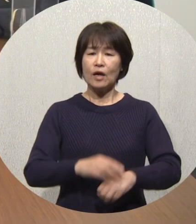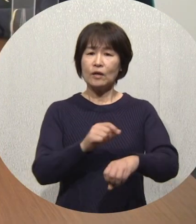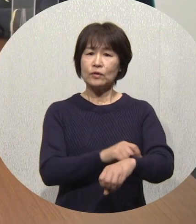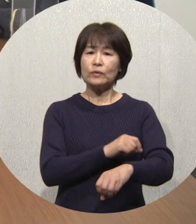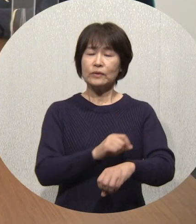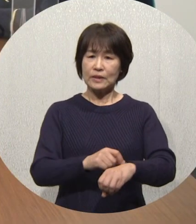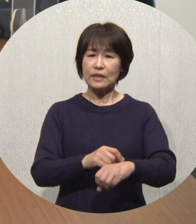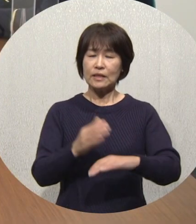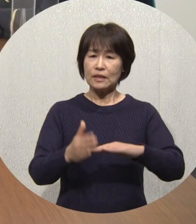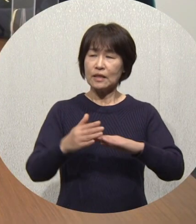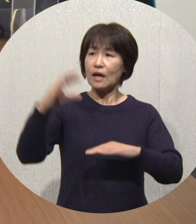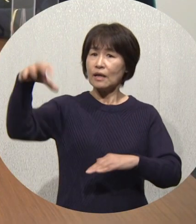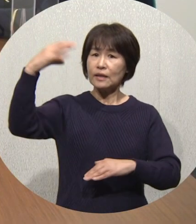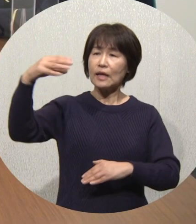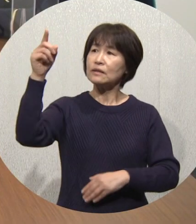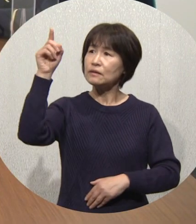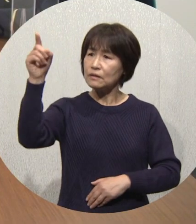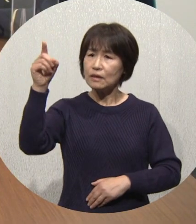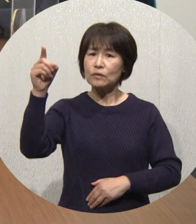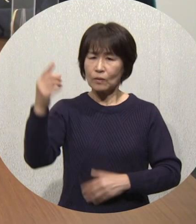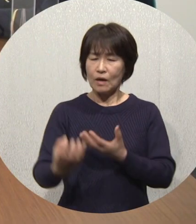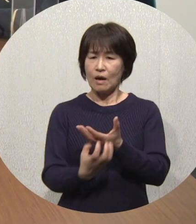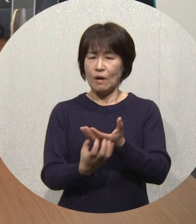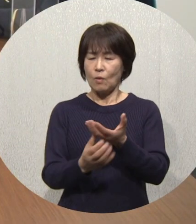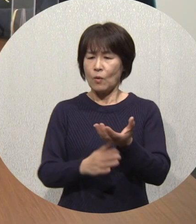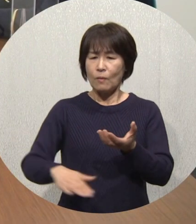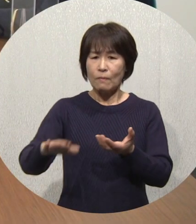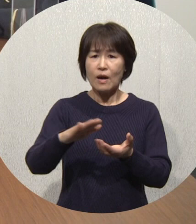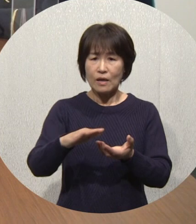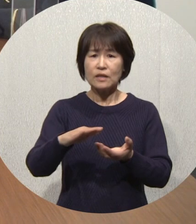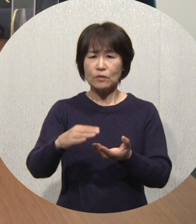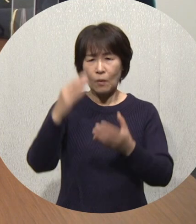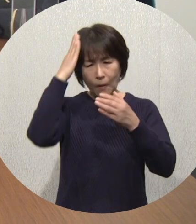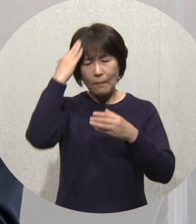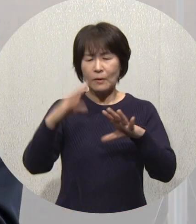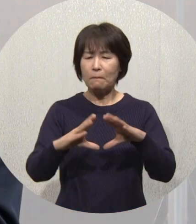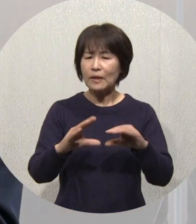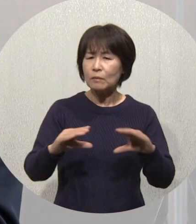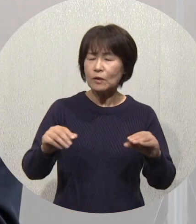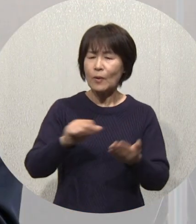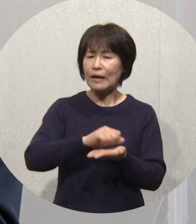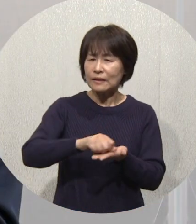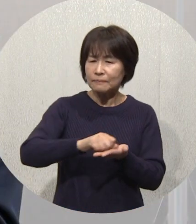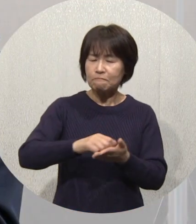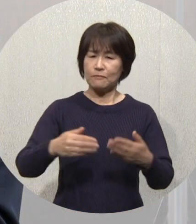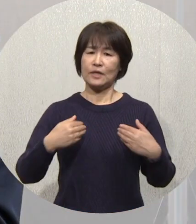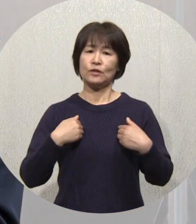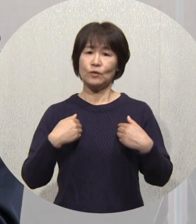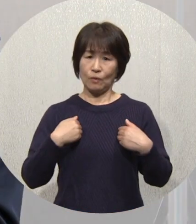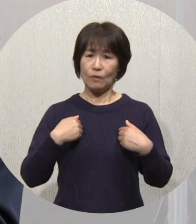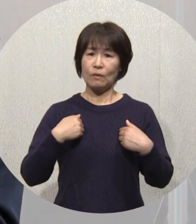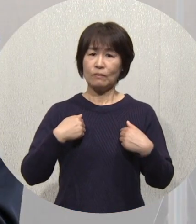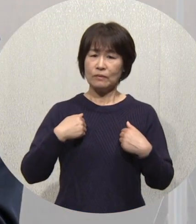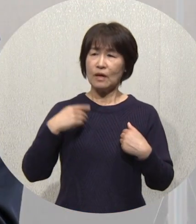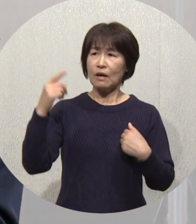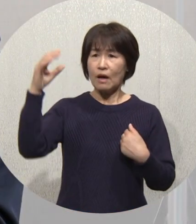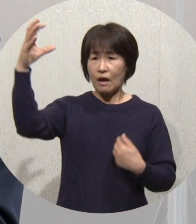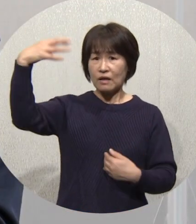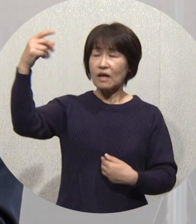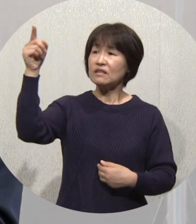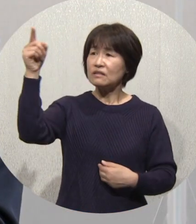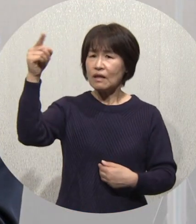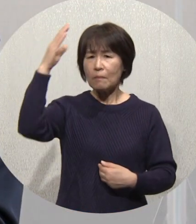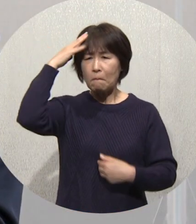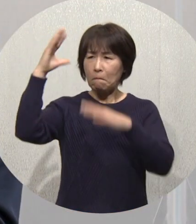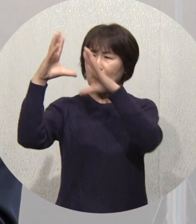ですね、換気扇やコンロ周りの油汚れはしっかり落とすようにしてください。換気扇に油がついていますと、そこにホコリがつきやす